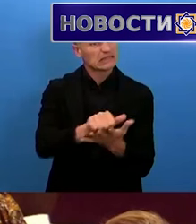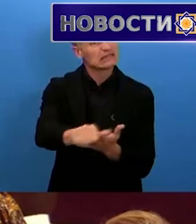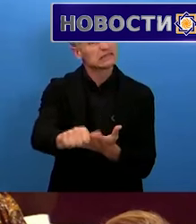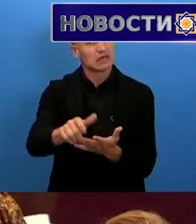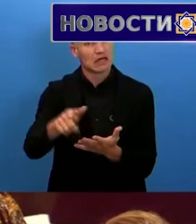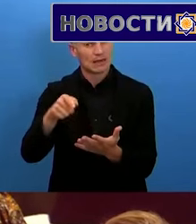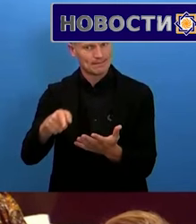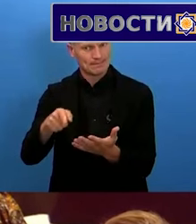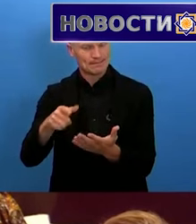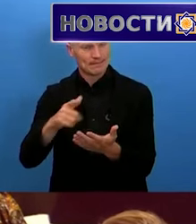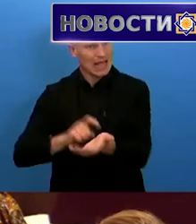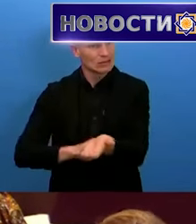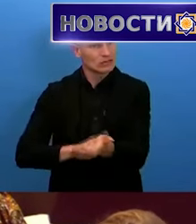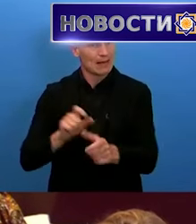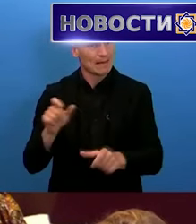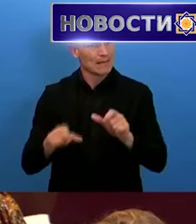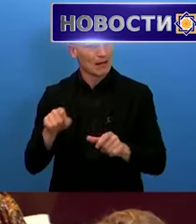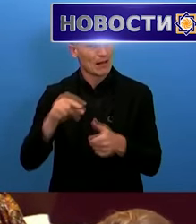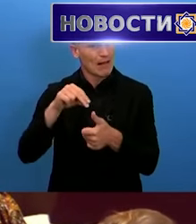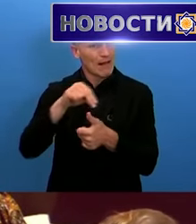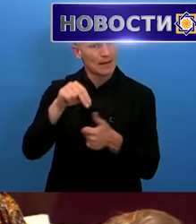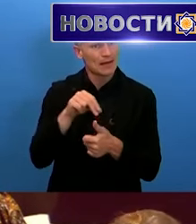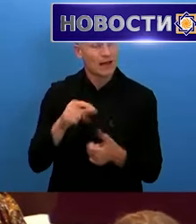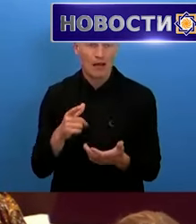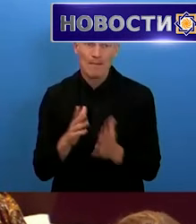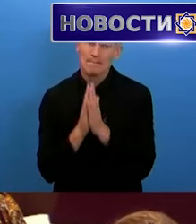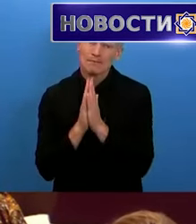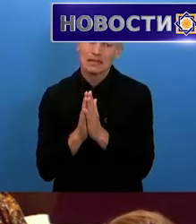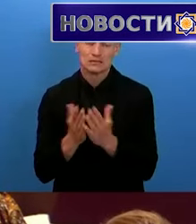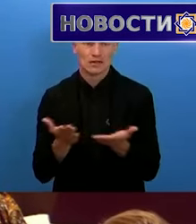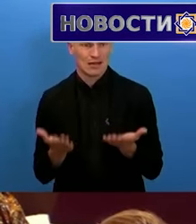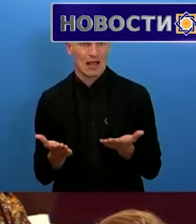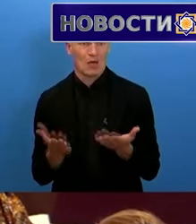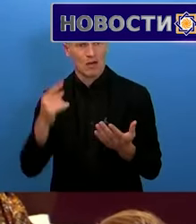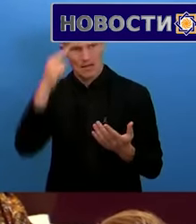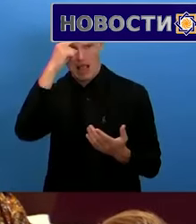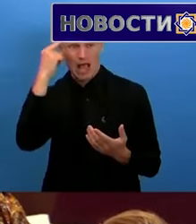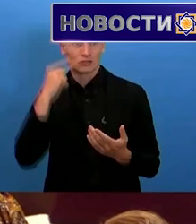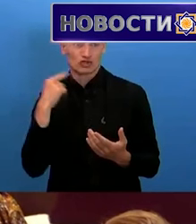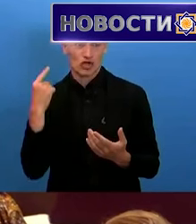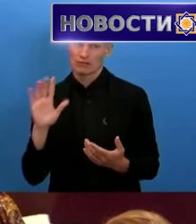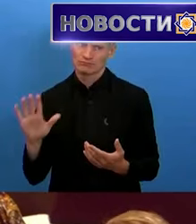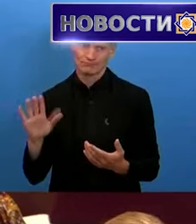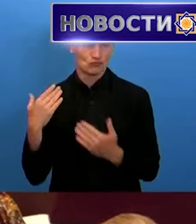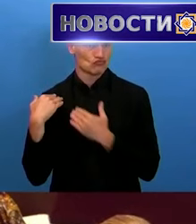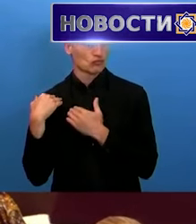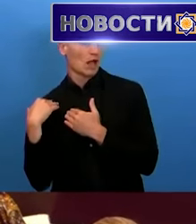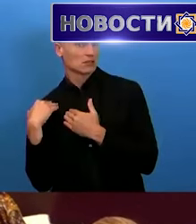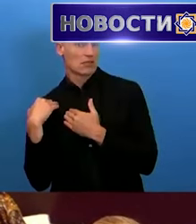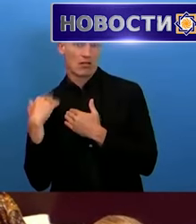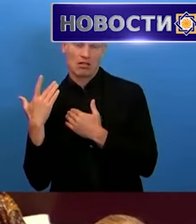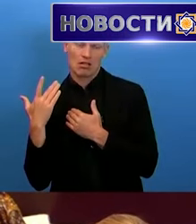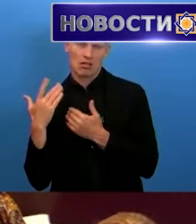предпринять немедленные шаги для привлечения Баку к ответственности за геноцидальную агрессию. Итак, все вы, присутствующие